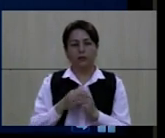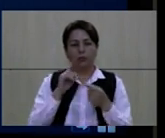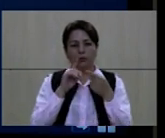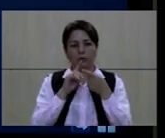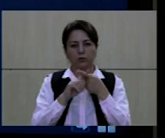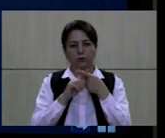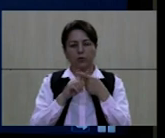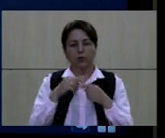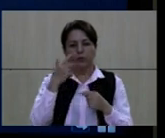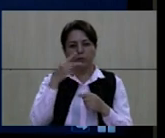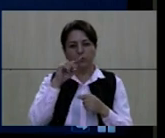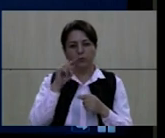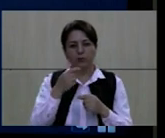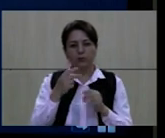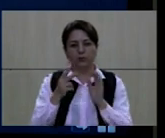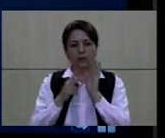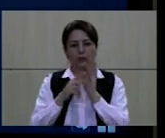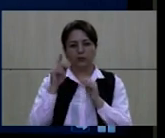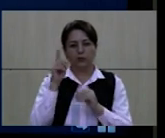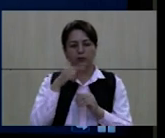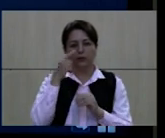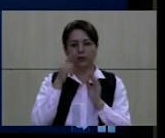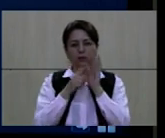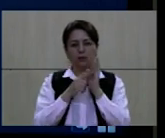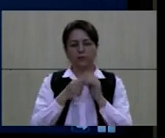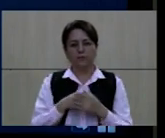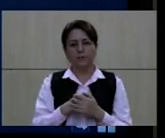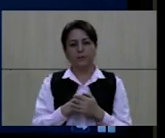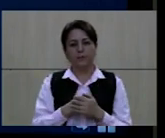qo'shu 3.8 dan 7